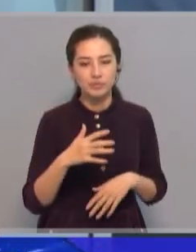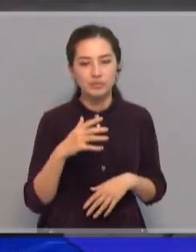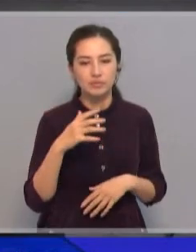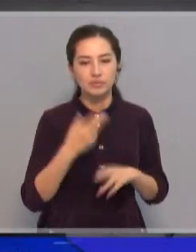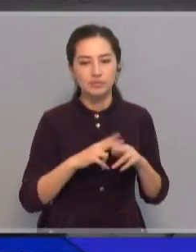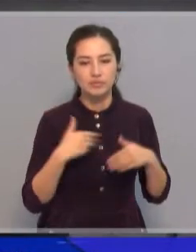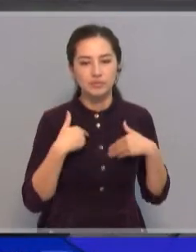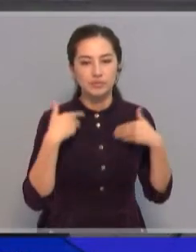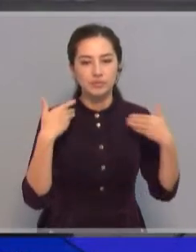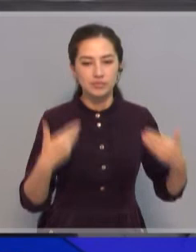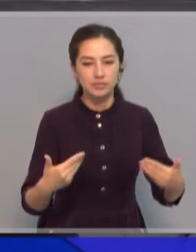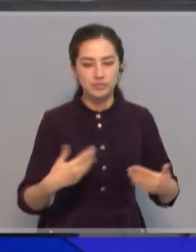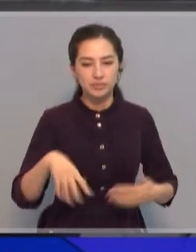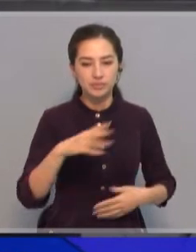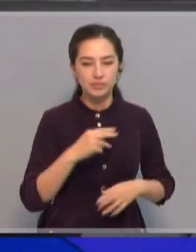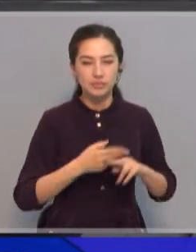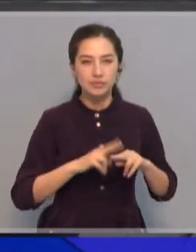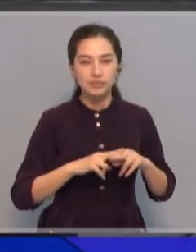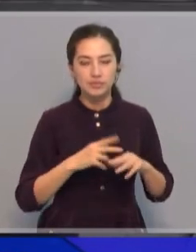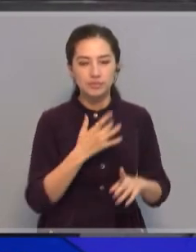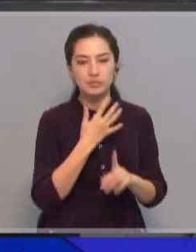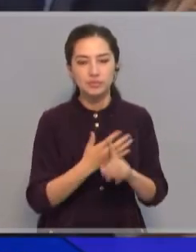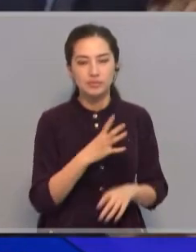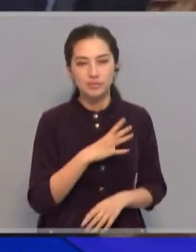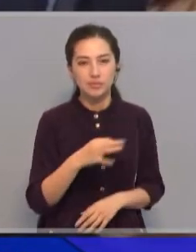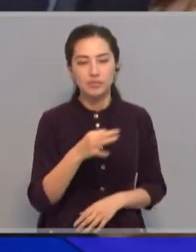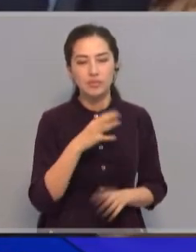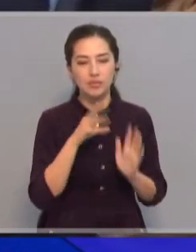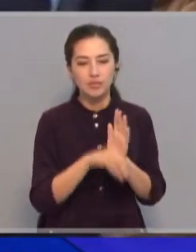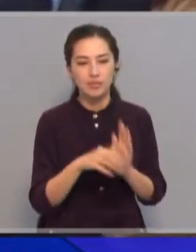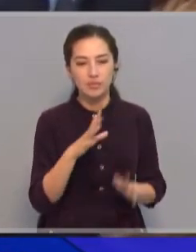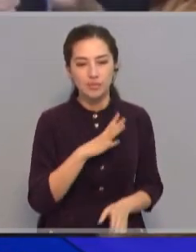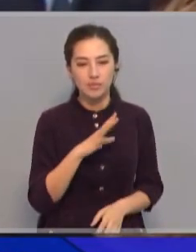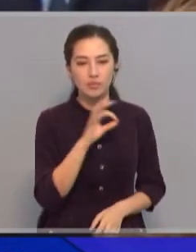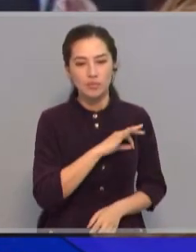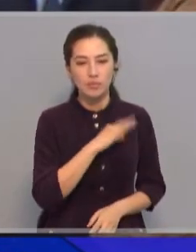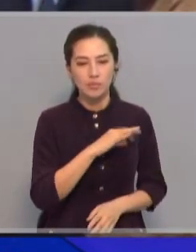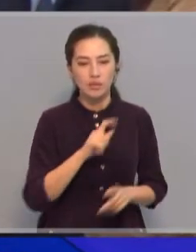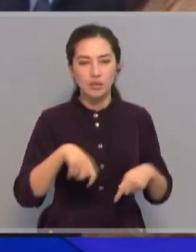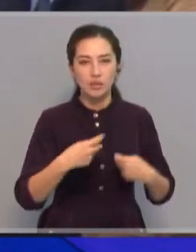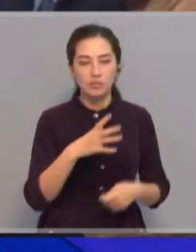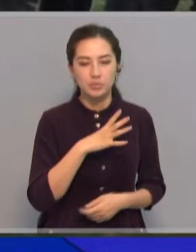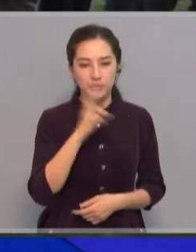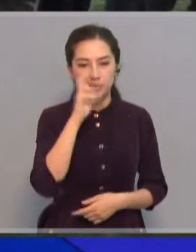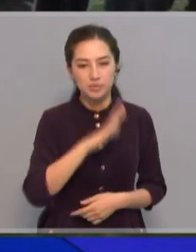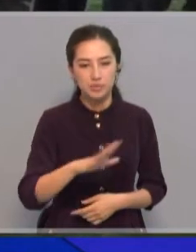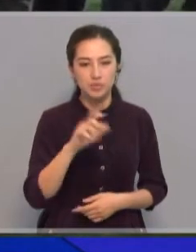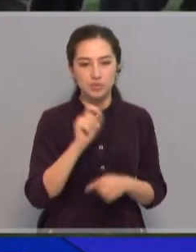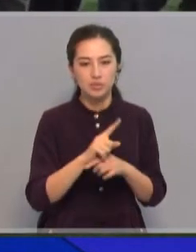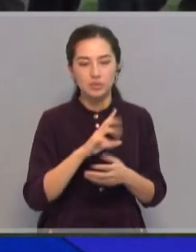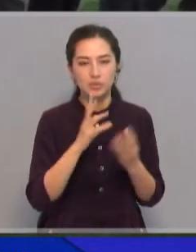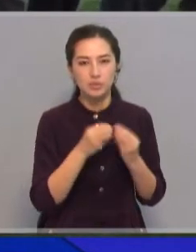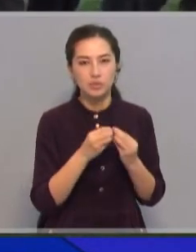ғимаратымыз құтты болсын. Айтып өтейік, бұған дейін де ауданда бірнеше ғимараттар қолданысқа берілген болатын. Ел игілігіне тапсырылған